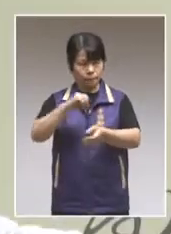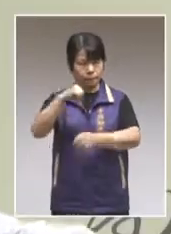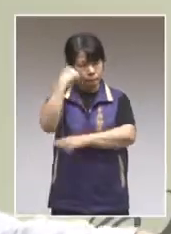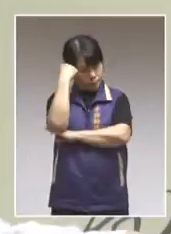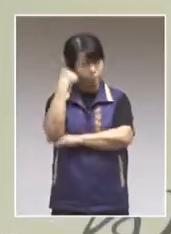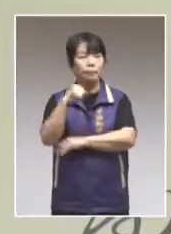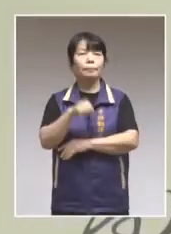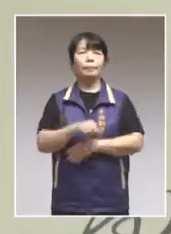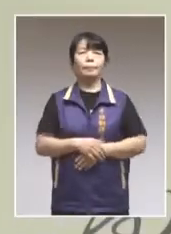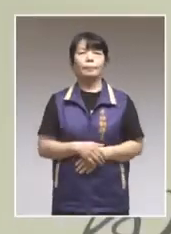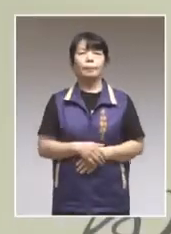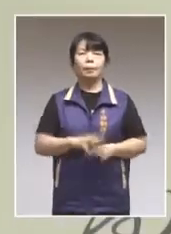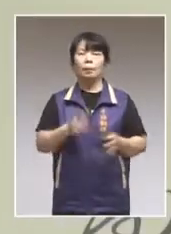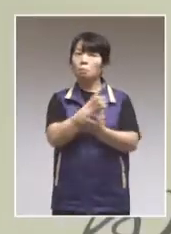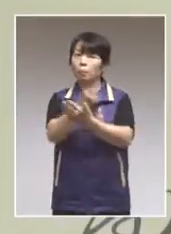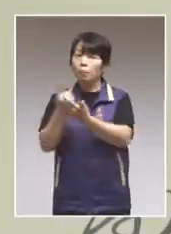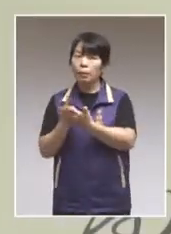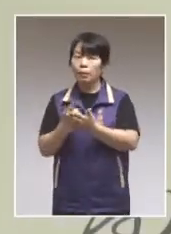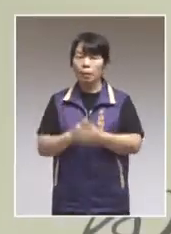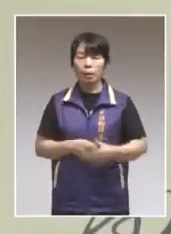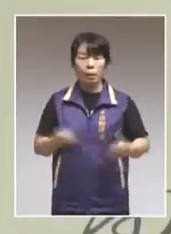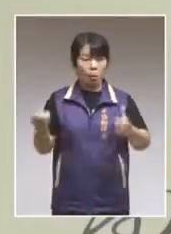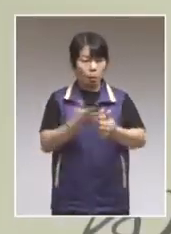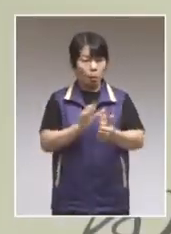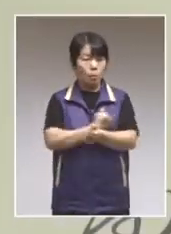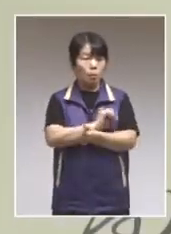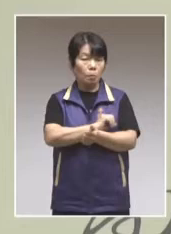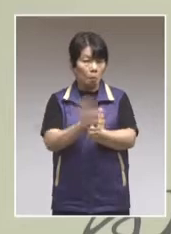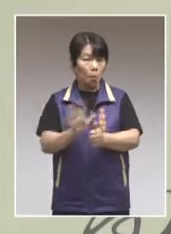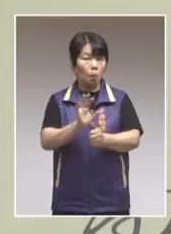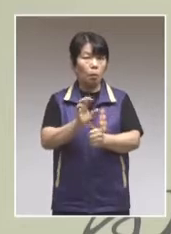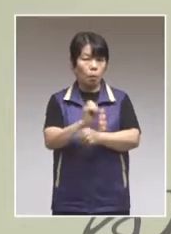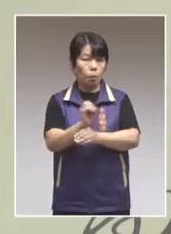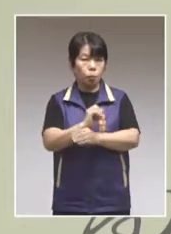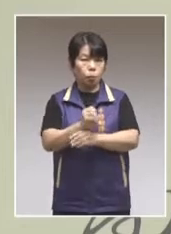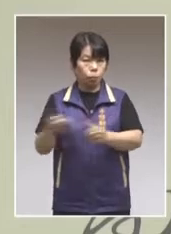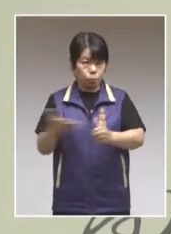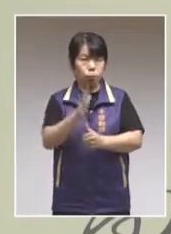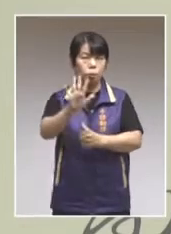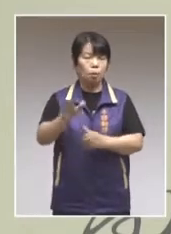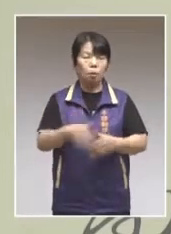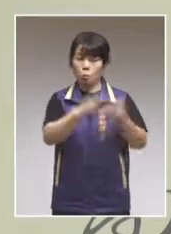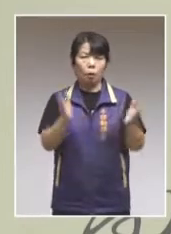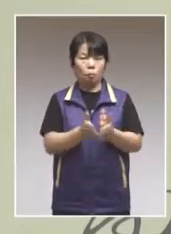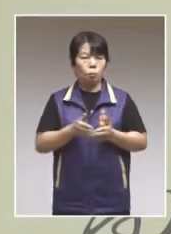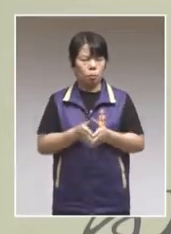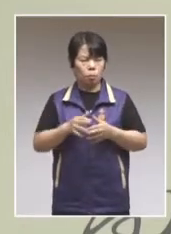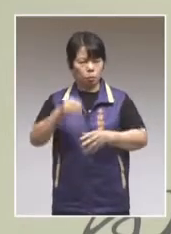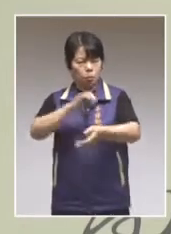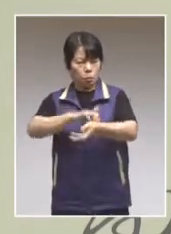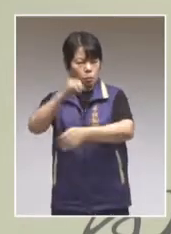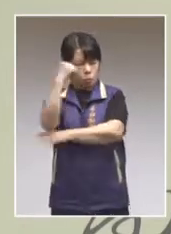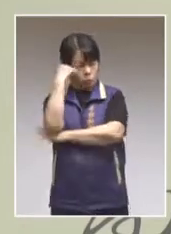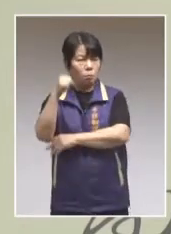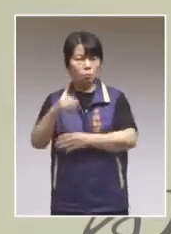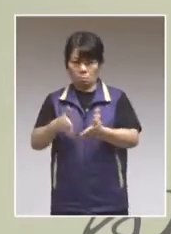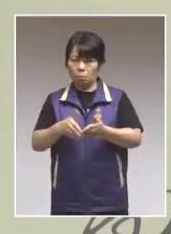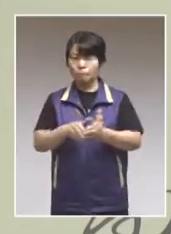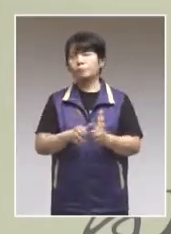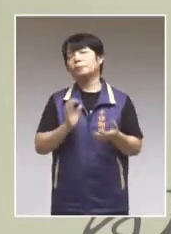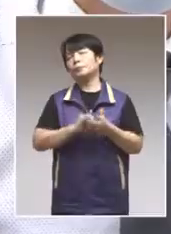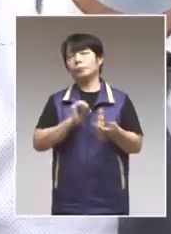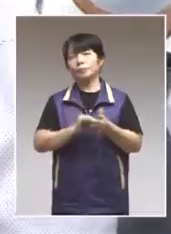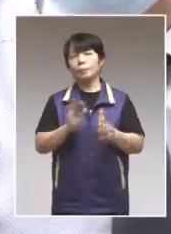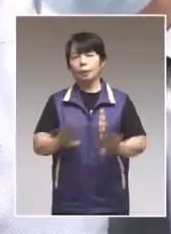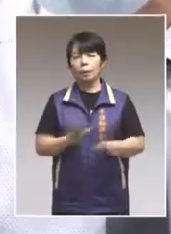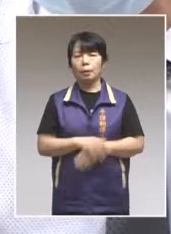并不是说每一个感染 Omicron 的孩子都需要住院。那所以我们简单现在目前的轻重